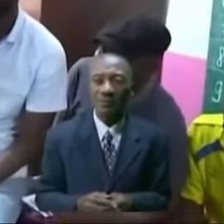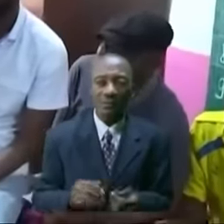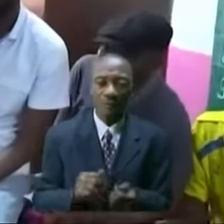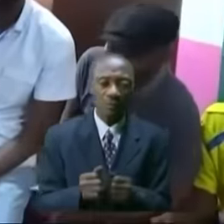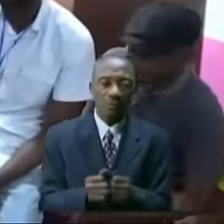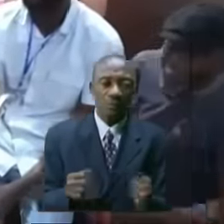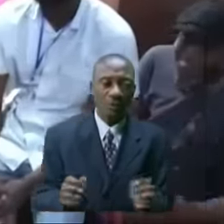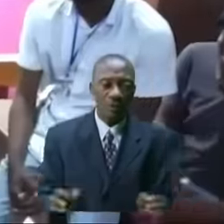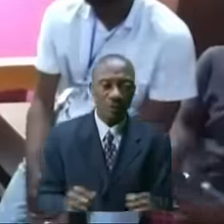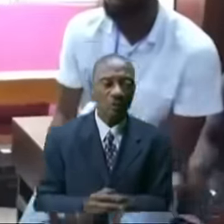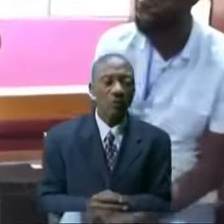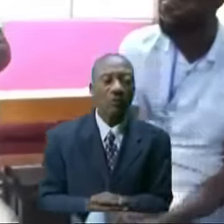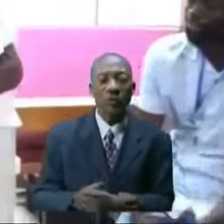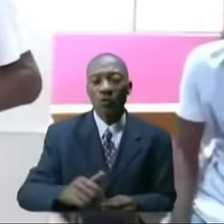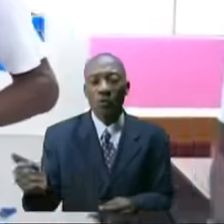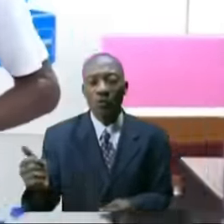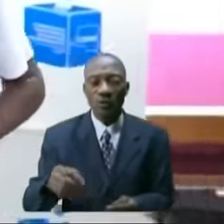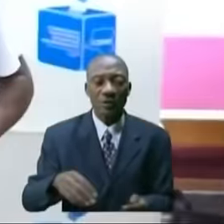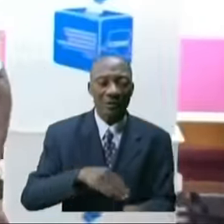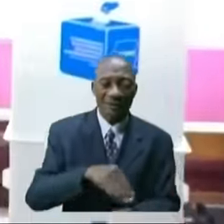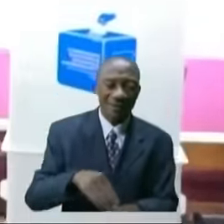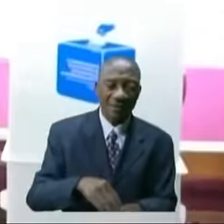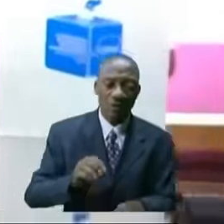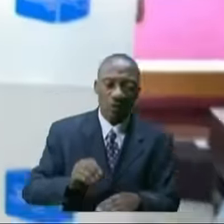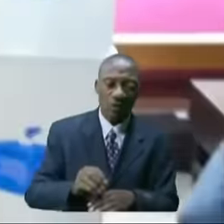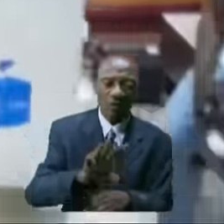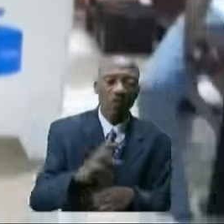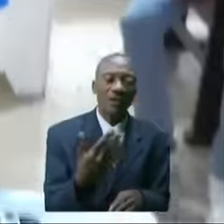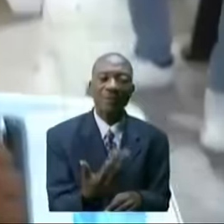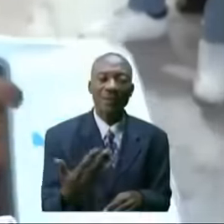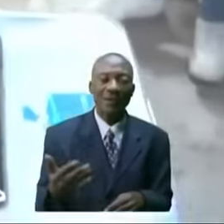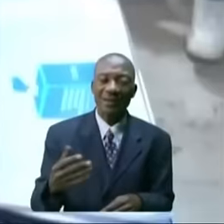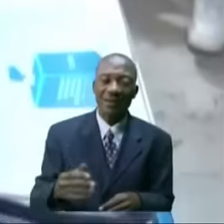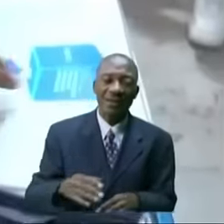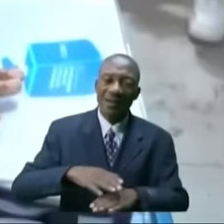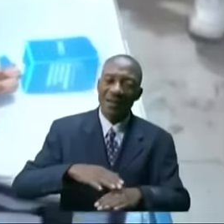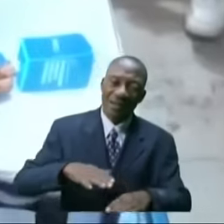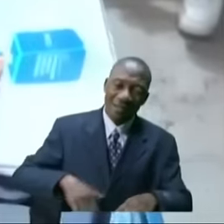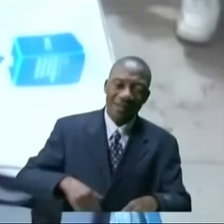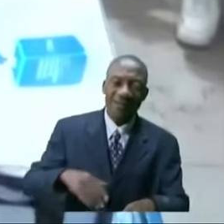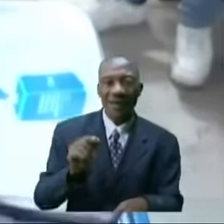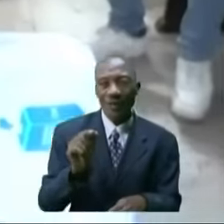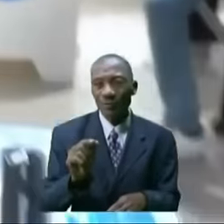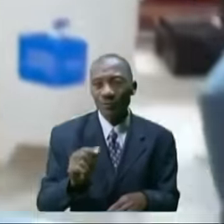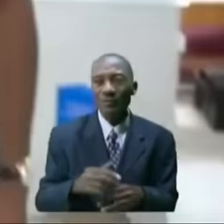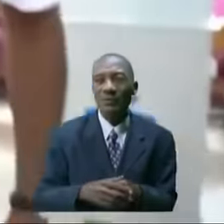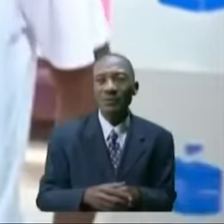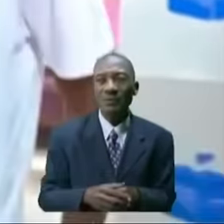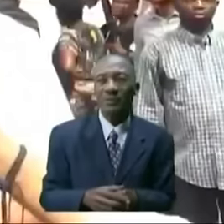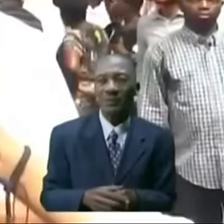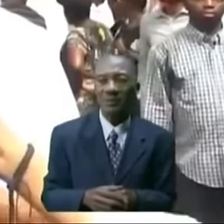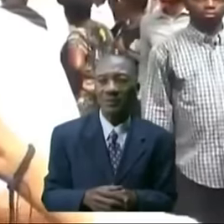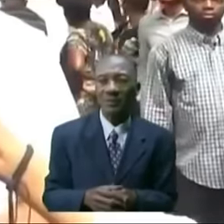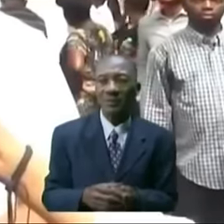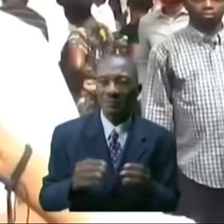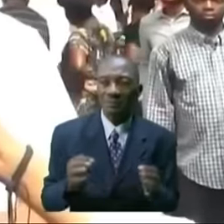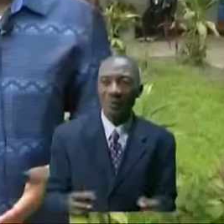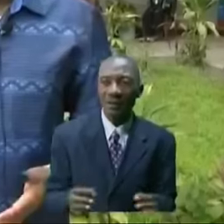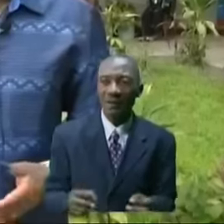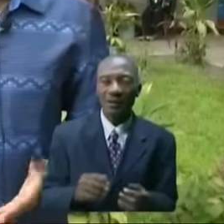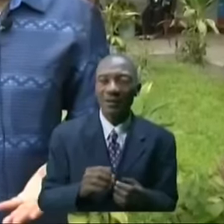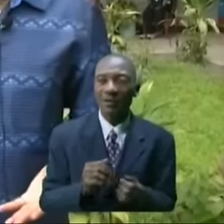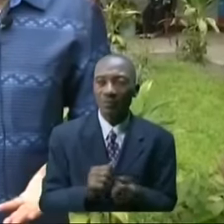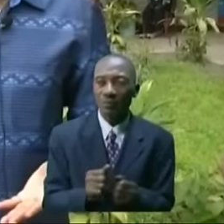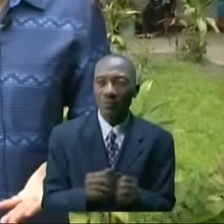y a eu des déploiements de matériel un peu en retard pour éviter que si on amenait les matériels la veille, peut-être qu'on aurait eu des problèmes de